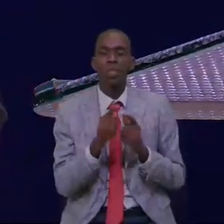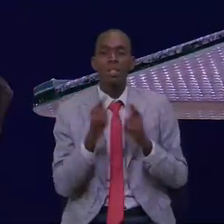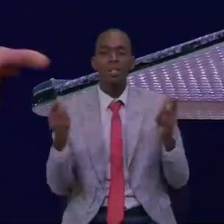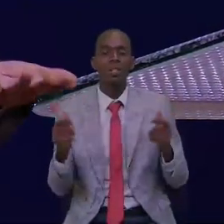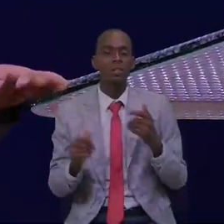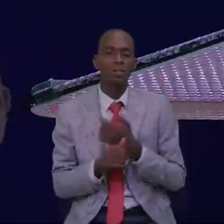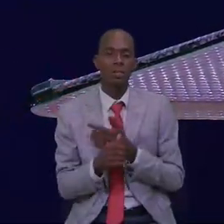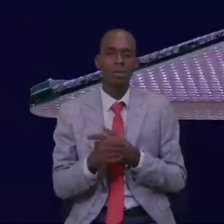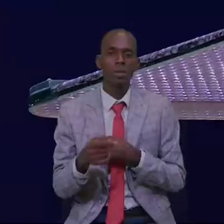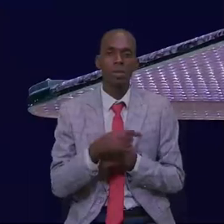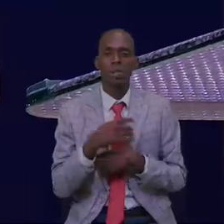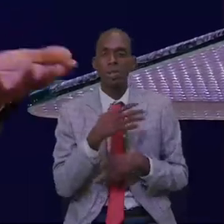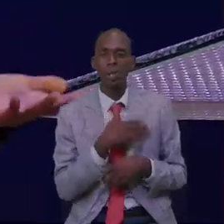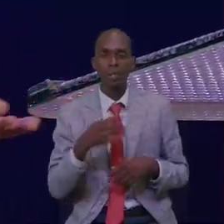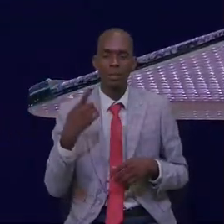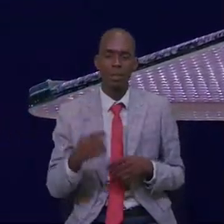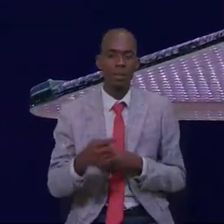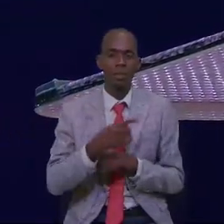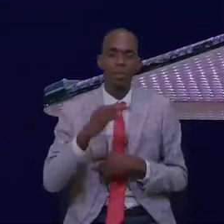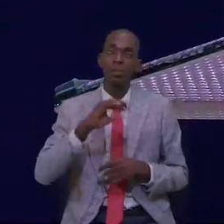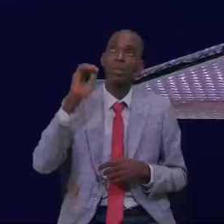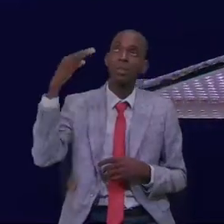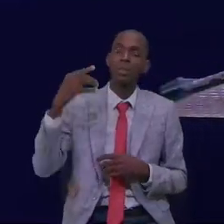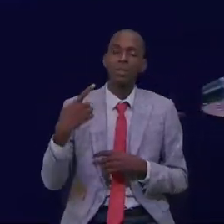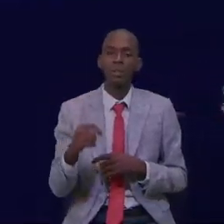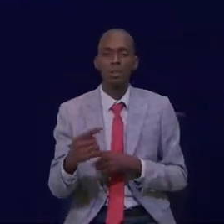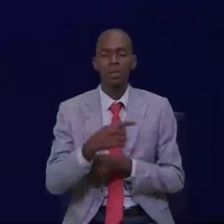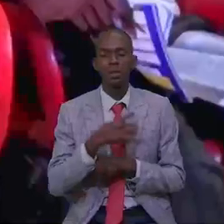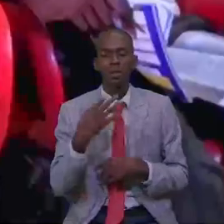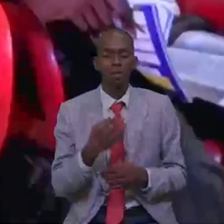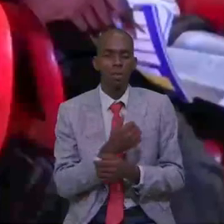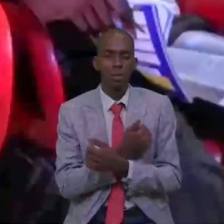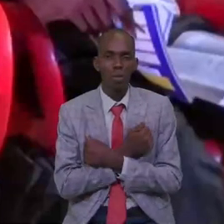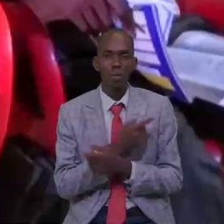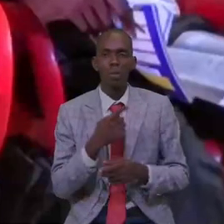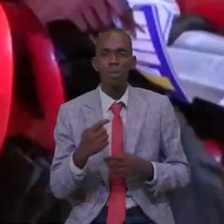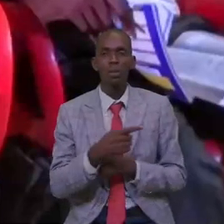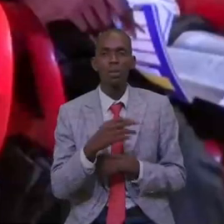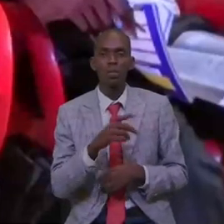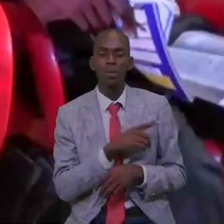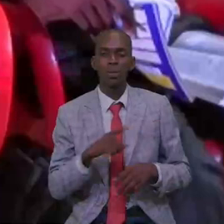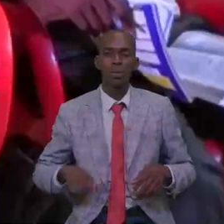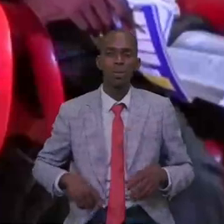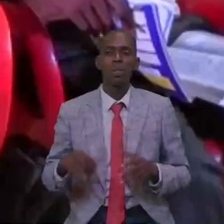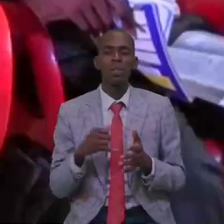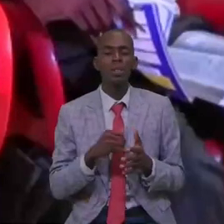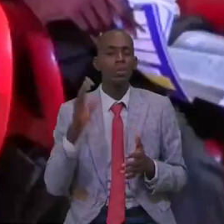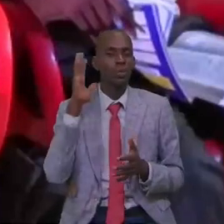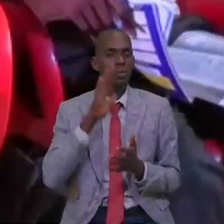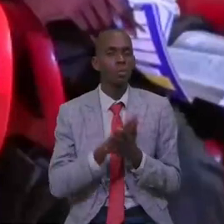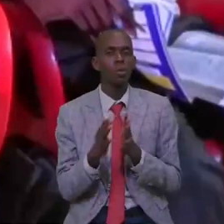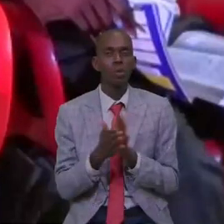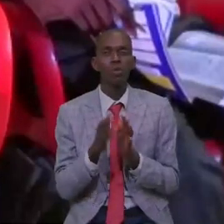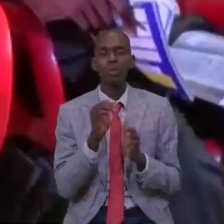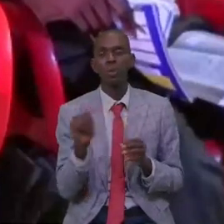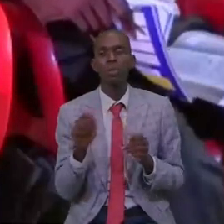et le jour de l'amour de Dieu, le jour de pardon, ne sera pas. Ce sera le jour de jugement terrible sur